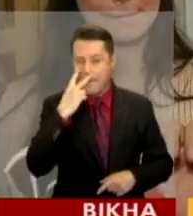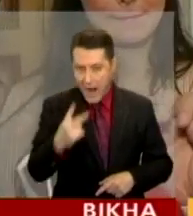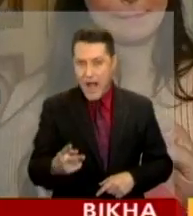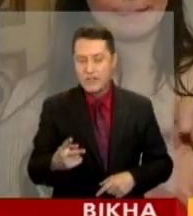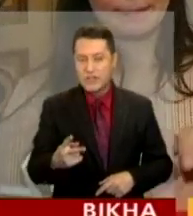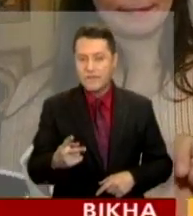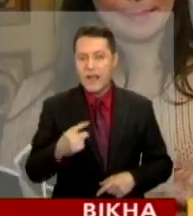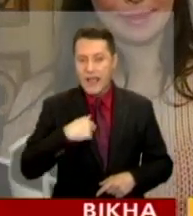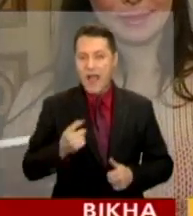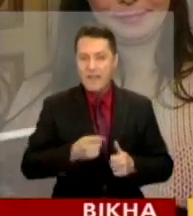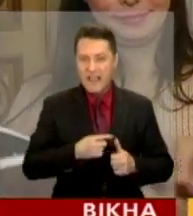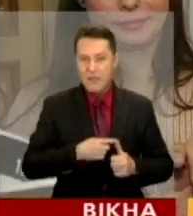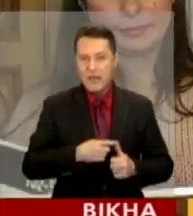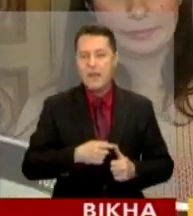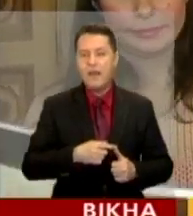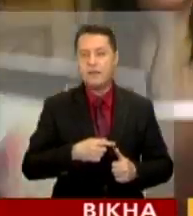кажу, я від імені влади